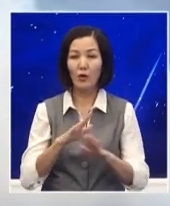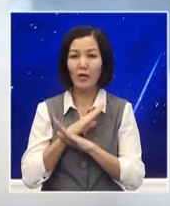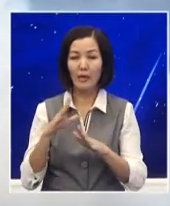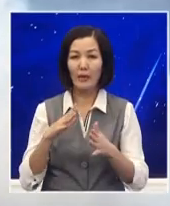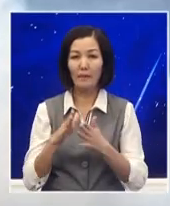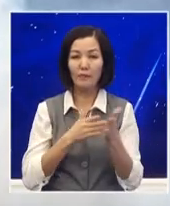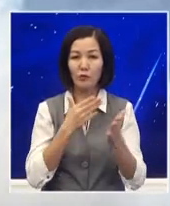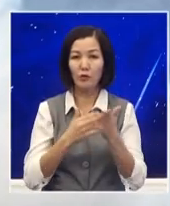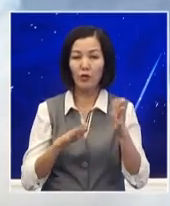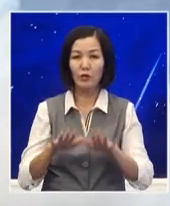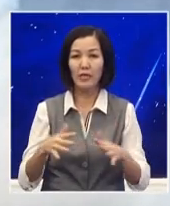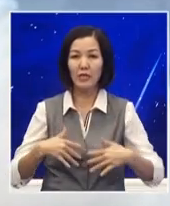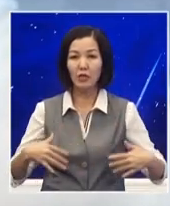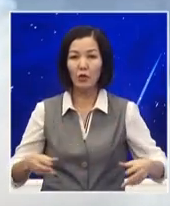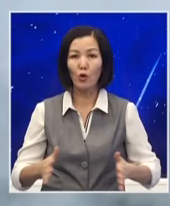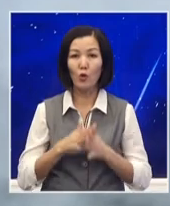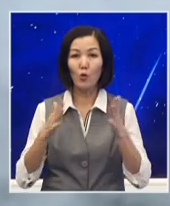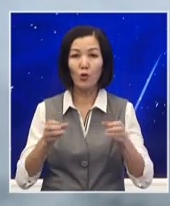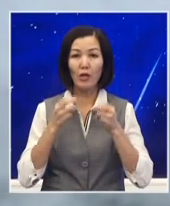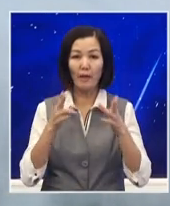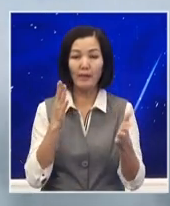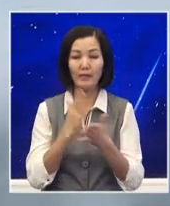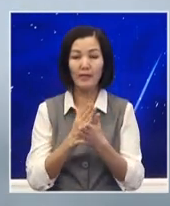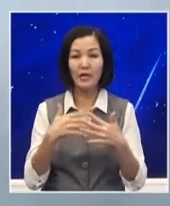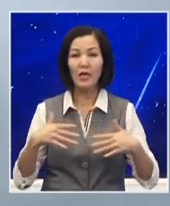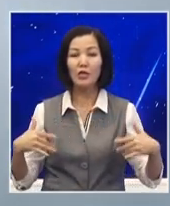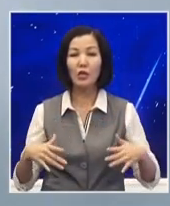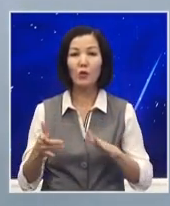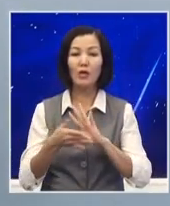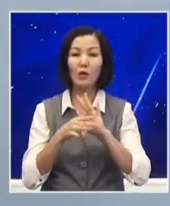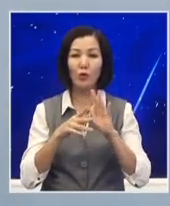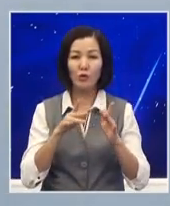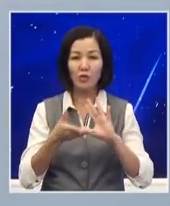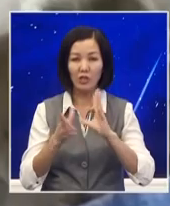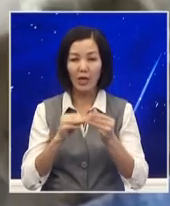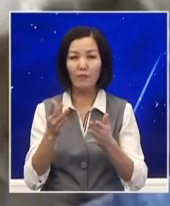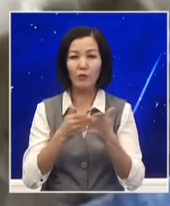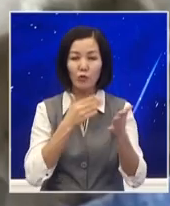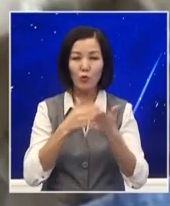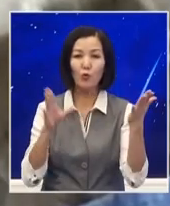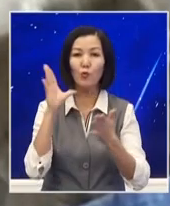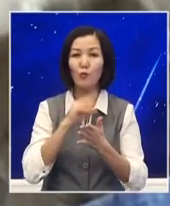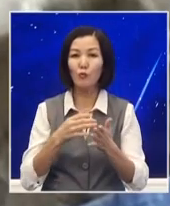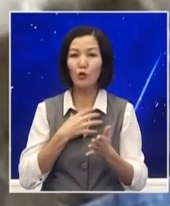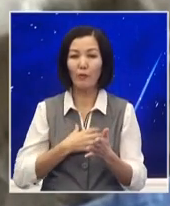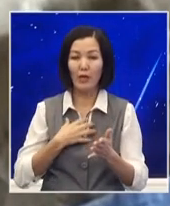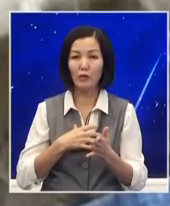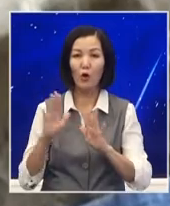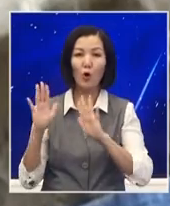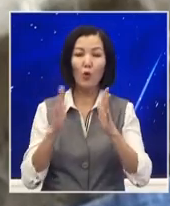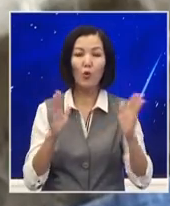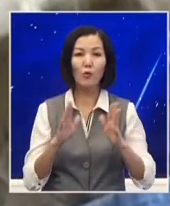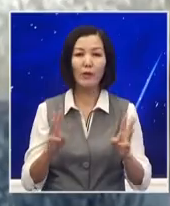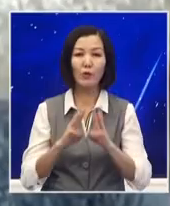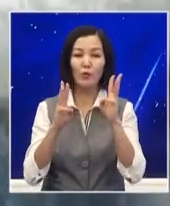жергілікті жануарларға да үлкен қауіп төндіріп тұр. Мамандар жануарлардың жаппай қырылуы мүмкін екенін айтып алаңдауды. Аймақтағы орман өртінен былтыр